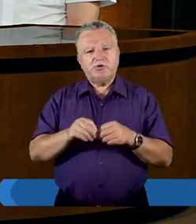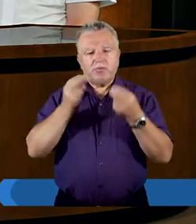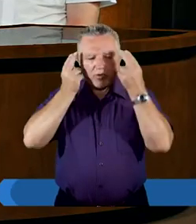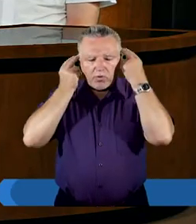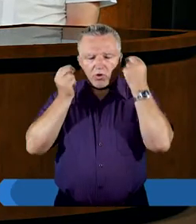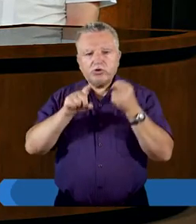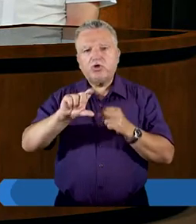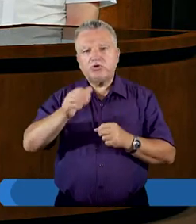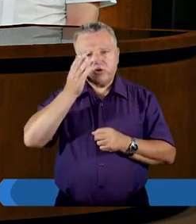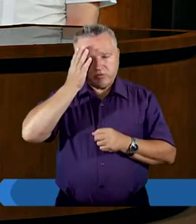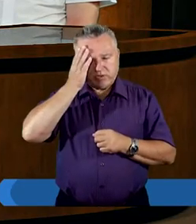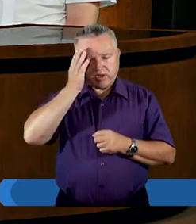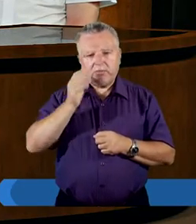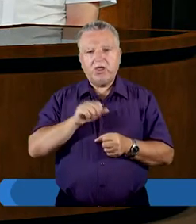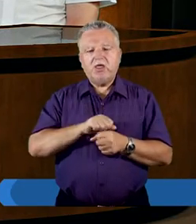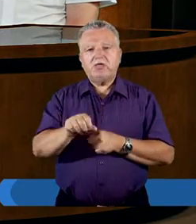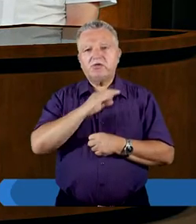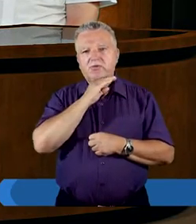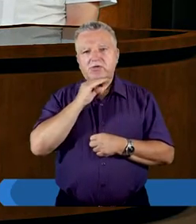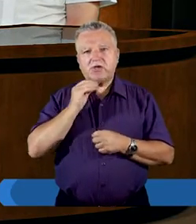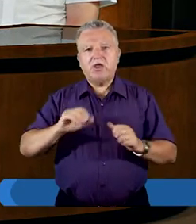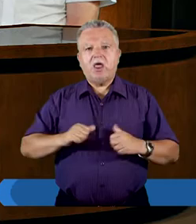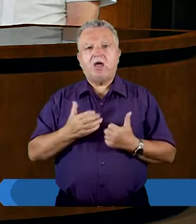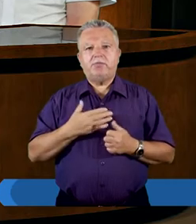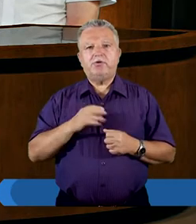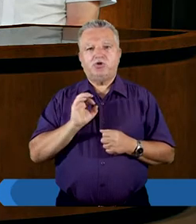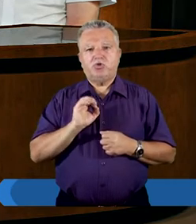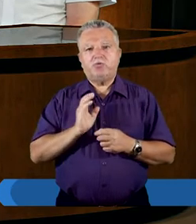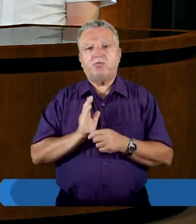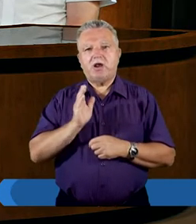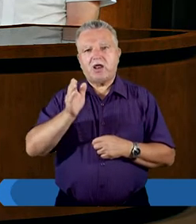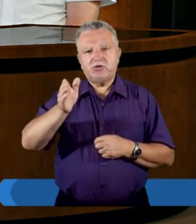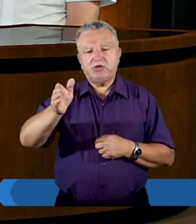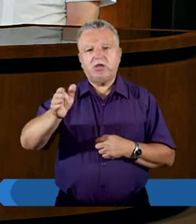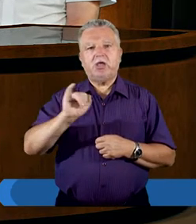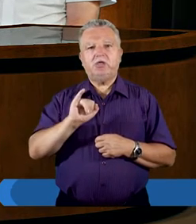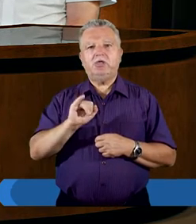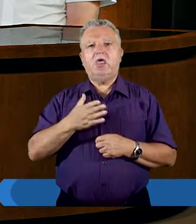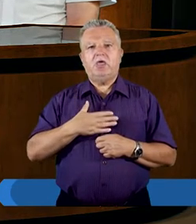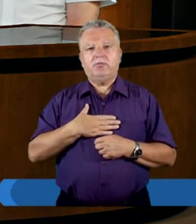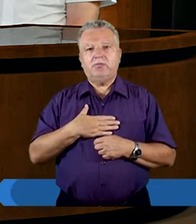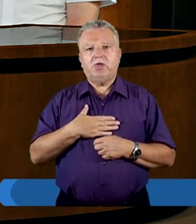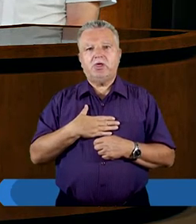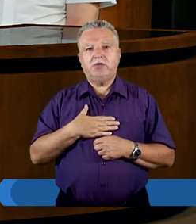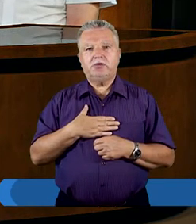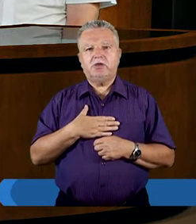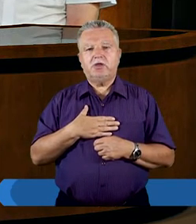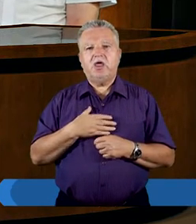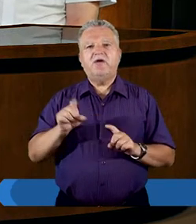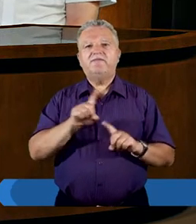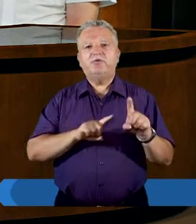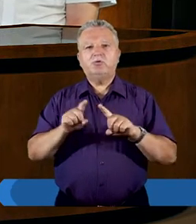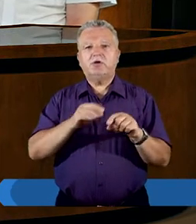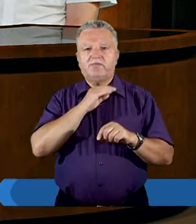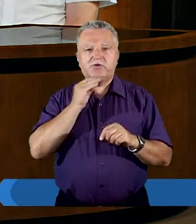pokornie to, co wiemy. To, co wiemy, jest wystarczające, by mieć dobrą nadzieję i mieć